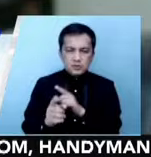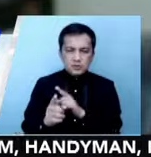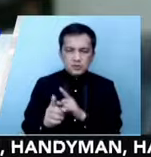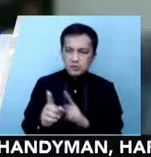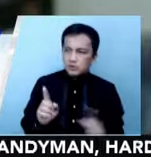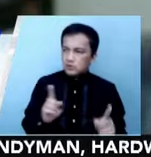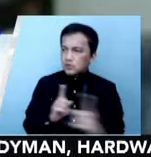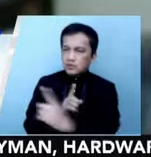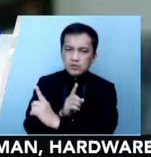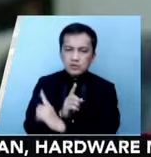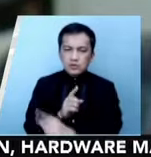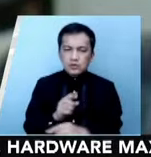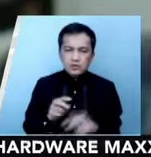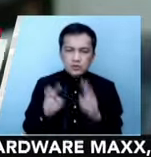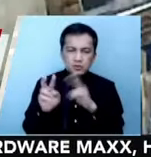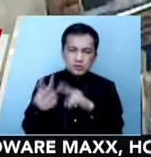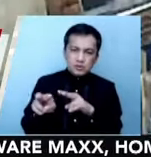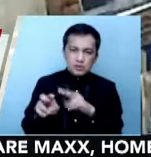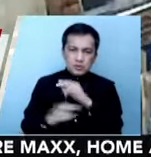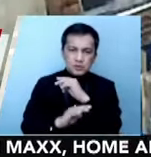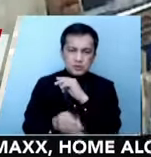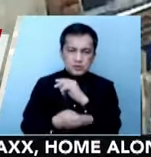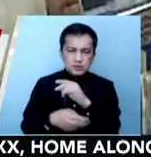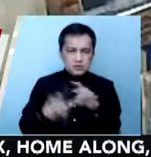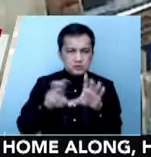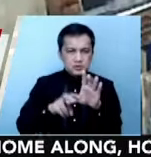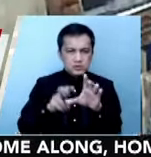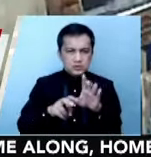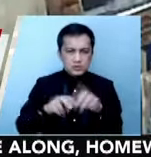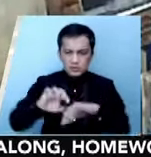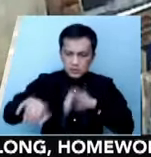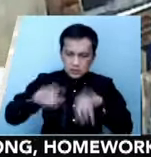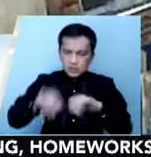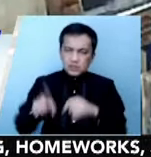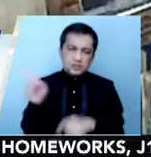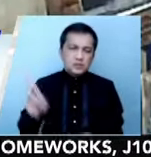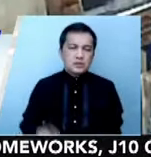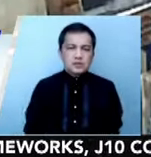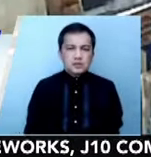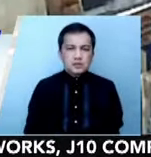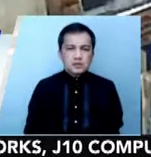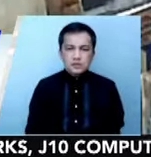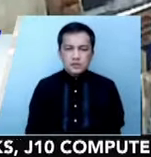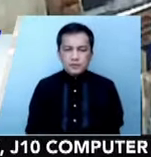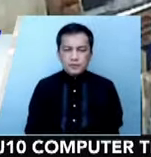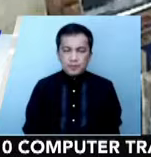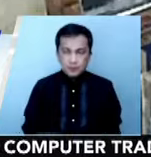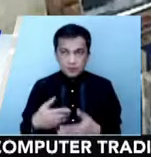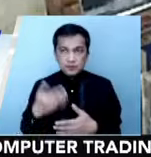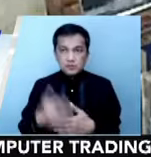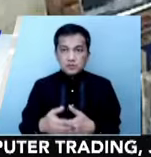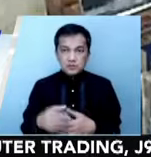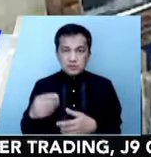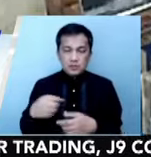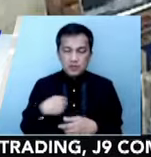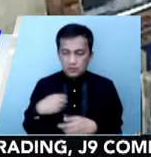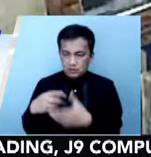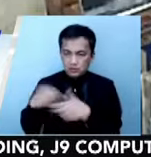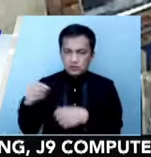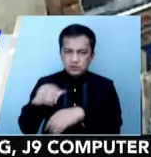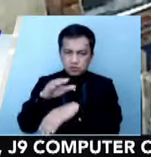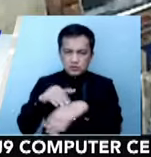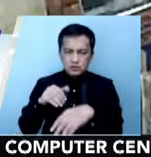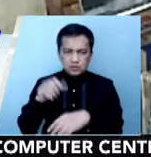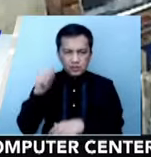paligid. May nakita akong bag dito sa upuan na parang kinalkal na niya. Yun, tapos lumabas na po ako, tinawag ko po yung tiyahin ko, sabi